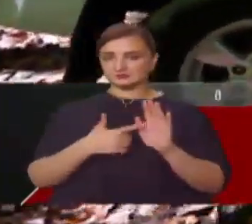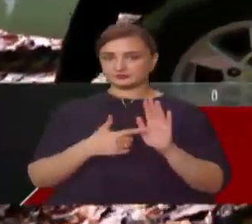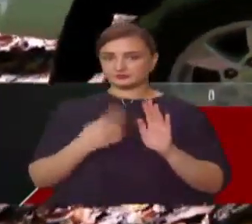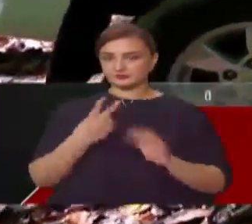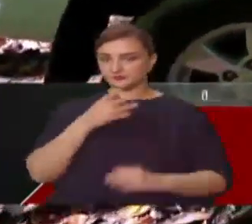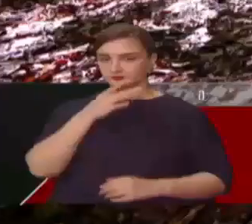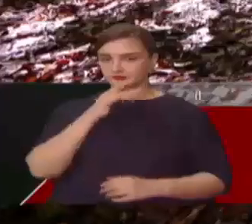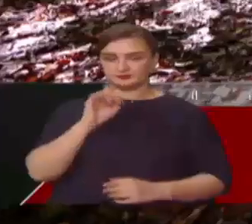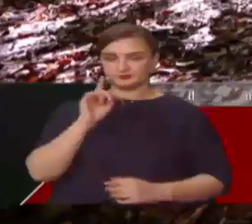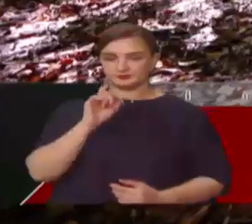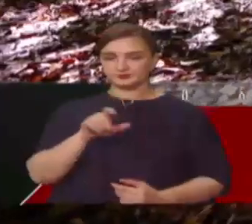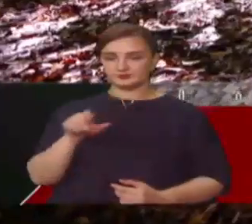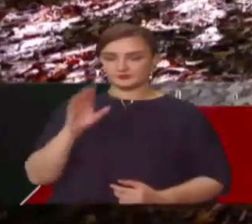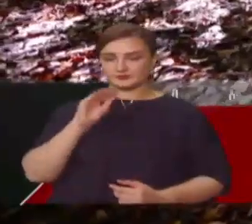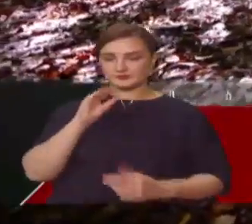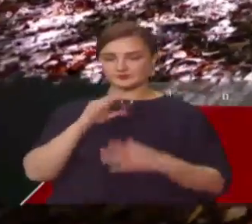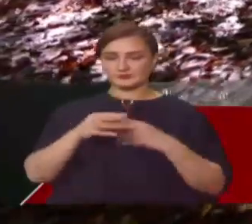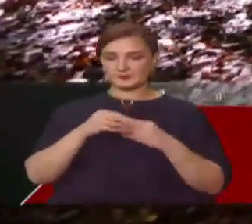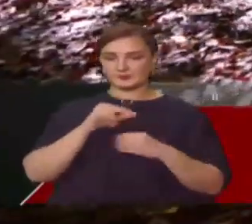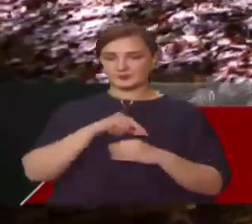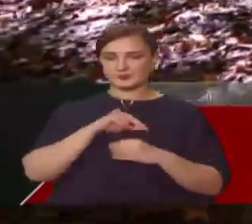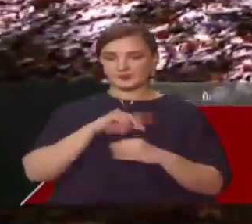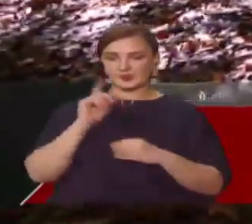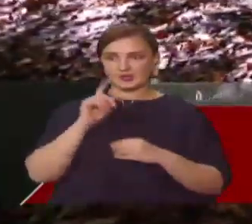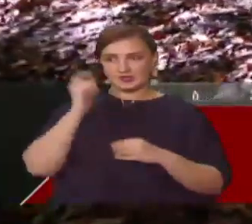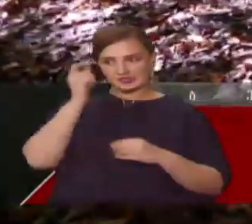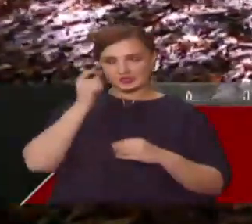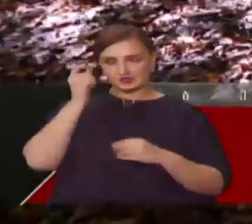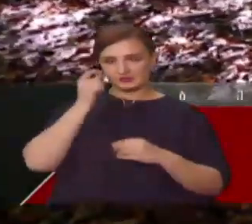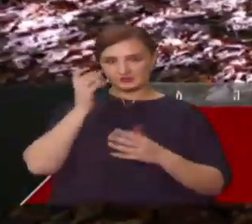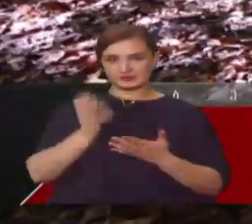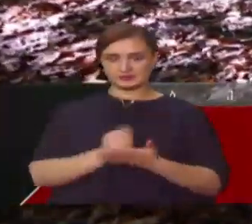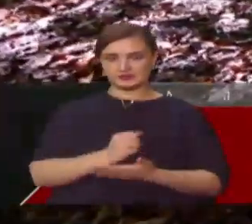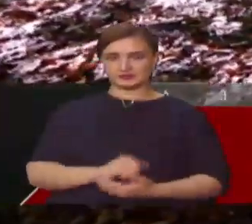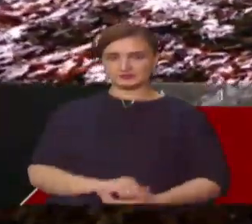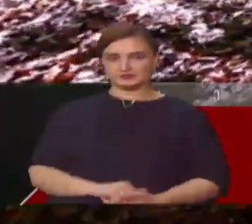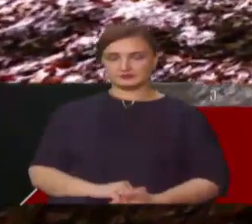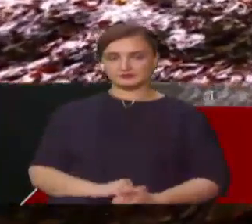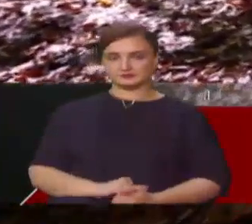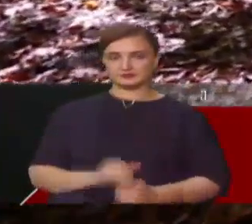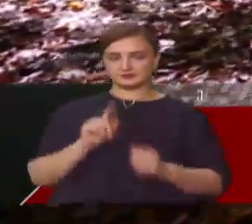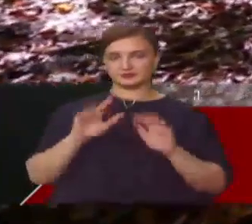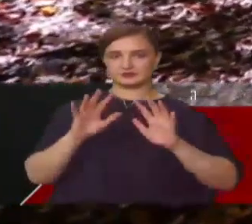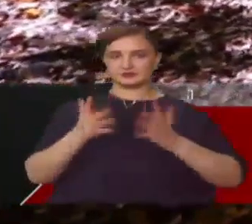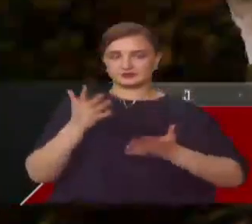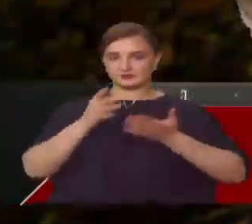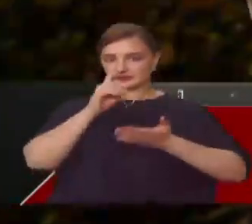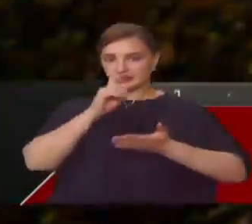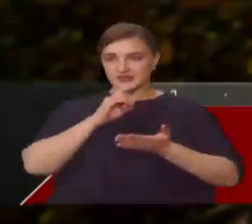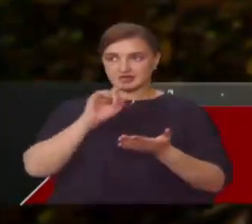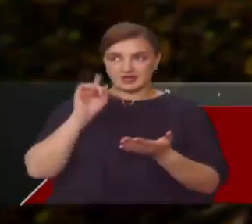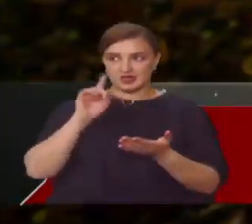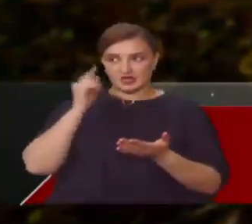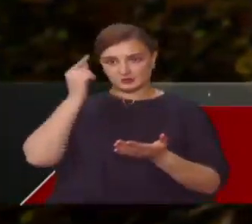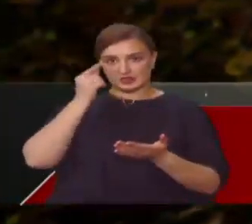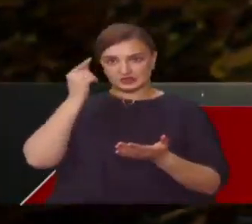წლის, ახალგაზრდებთან როცა მუშაობ, ახალგაზრდულ აზროვნებას იგებ. იქ შემთხვევაში თუ ვერ გაიგი ახალგაზრდული